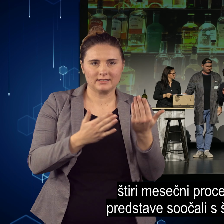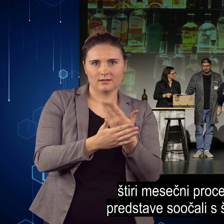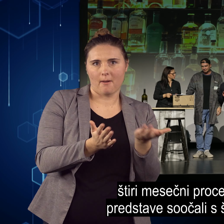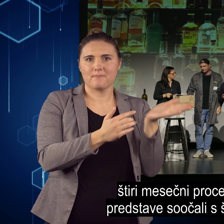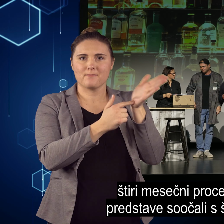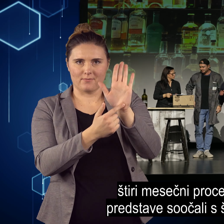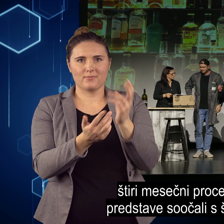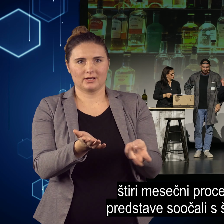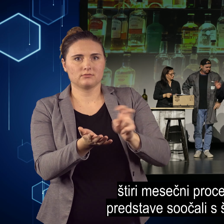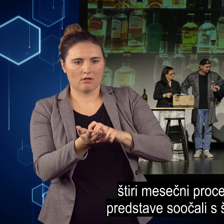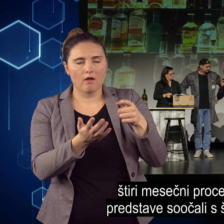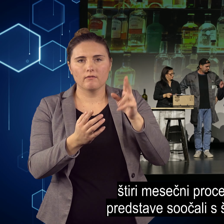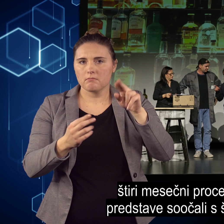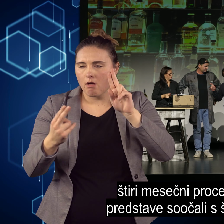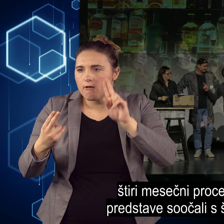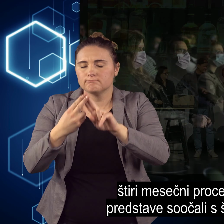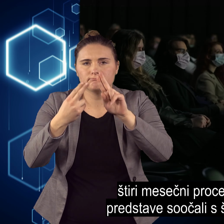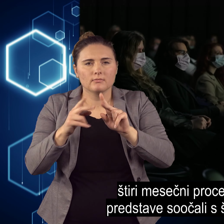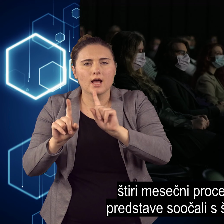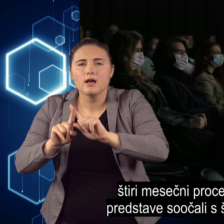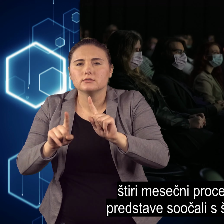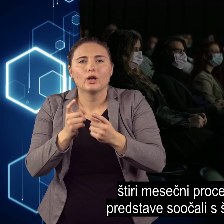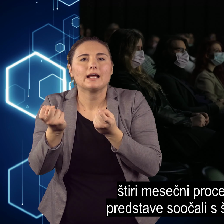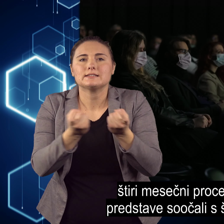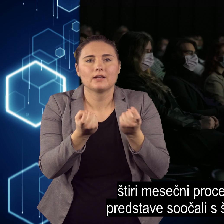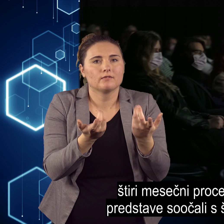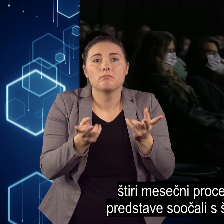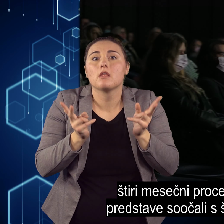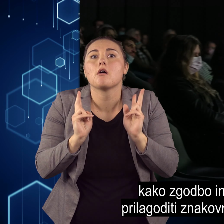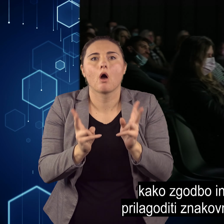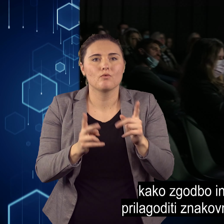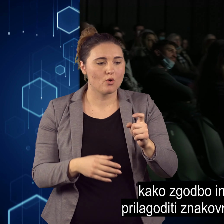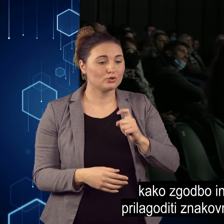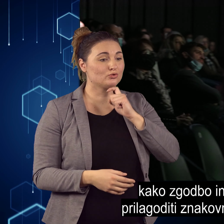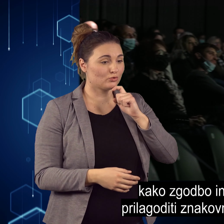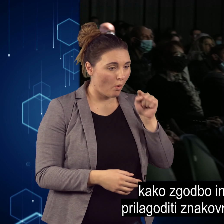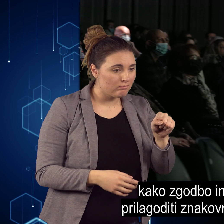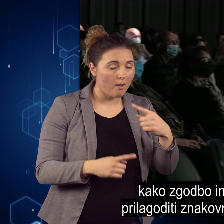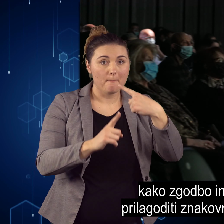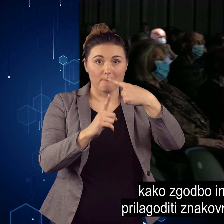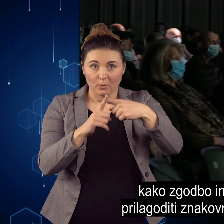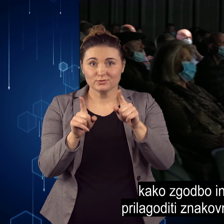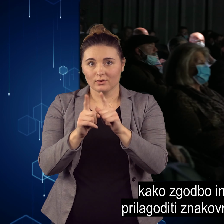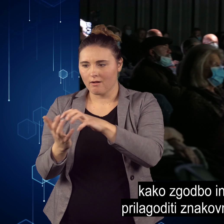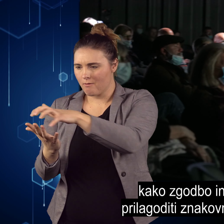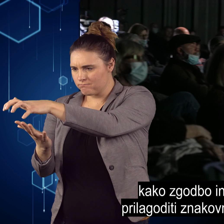številnimi izzivi, kako zgodbo in besedilo prilagoditi znakovnemu jeziku.